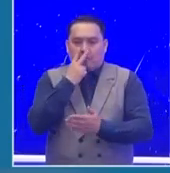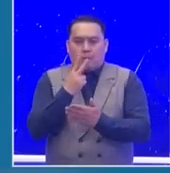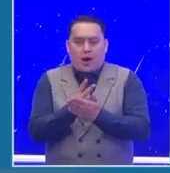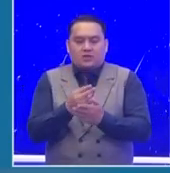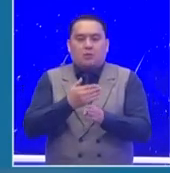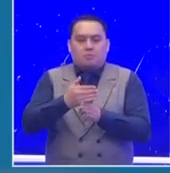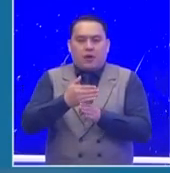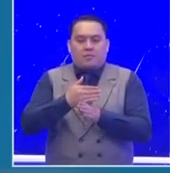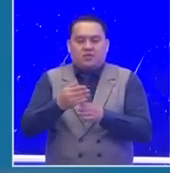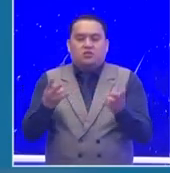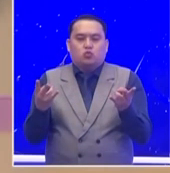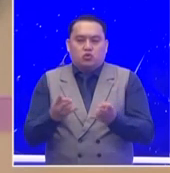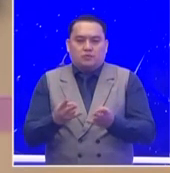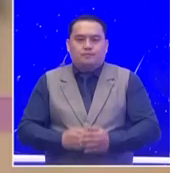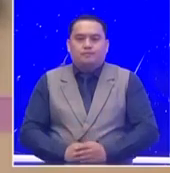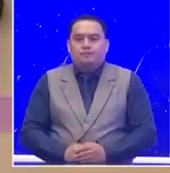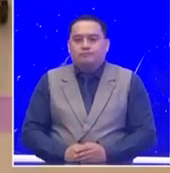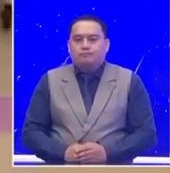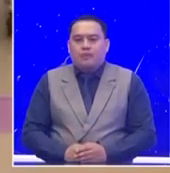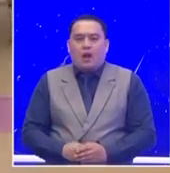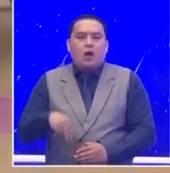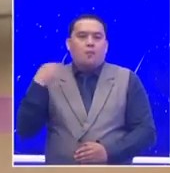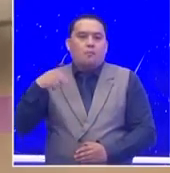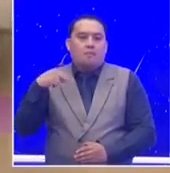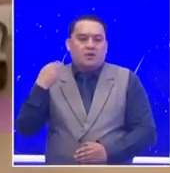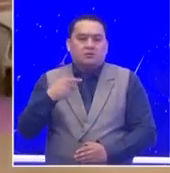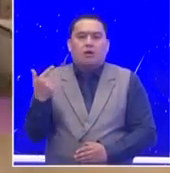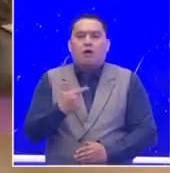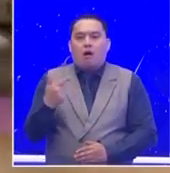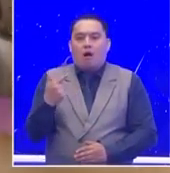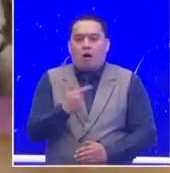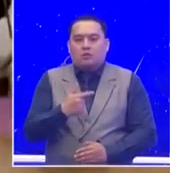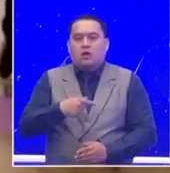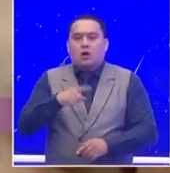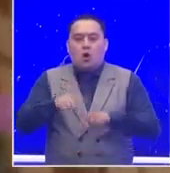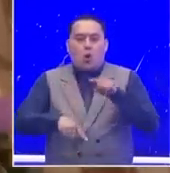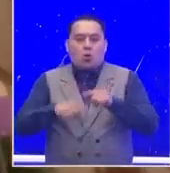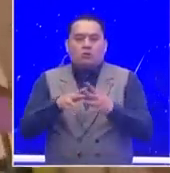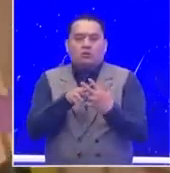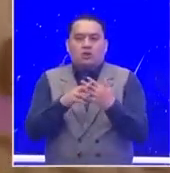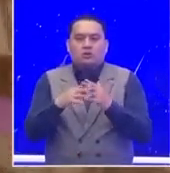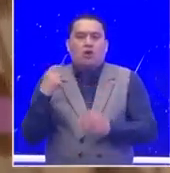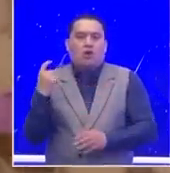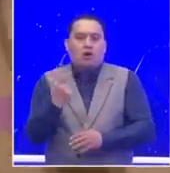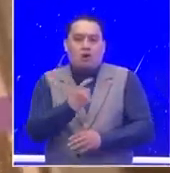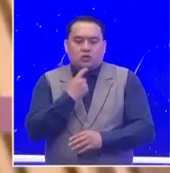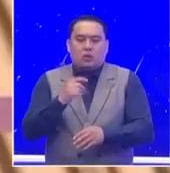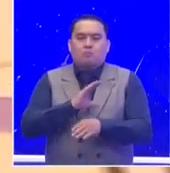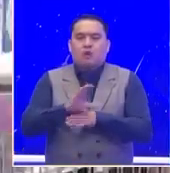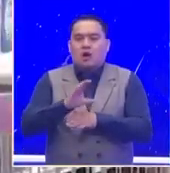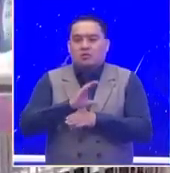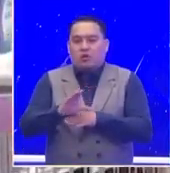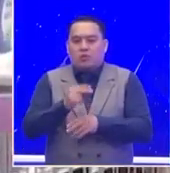его по мере необходимости. Озвучил президент и гарантии для отечественных сельхозтоваропроизводителей. Договор о